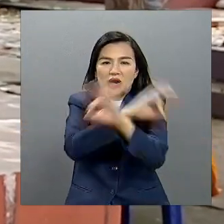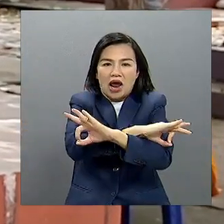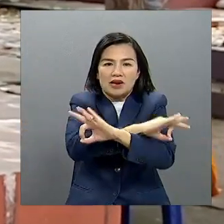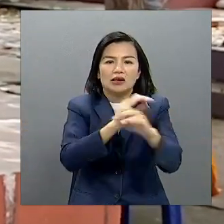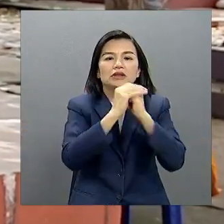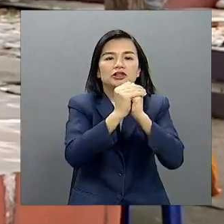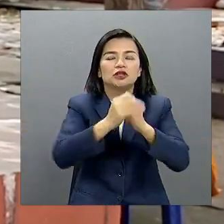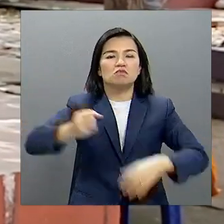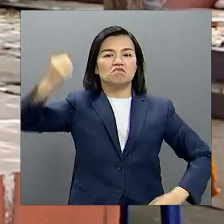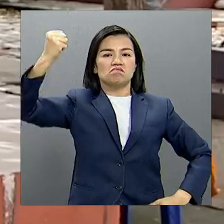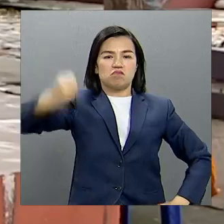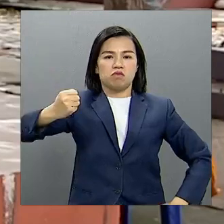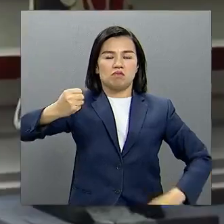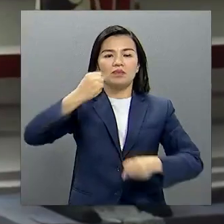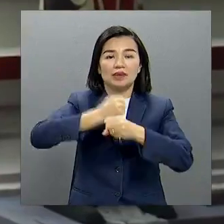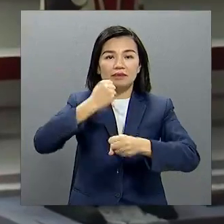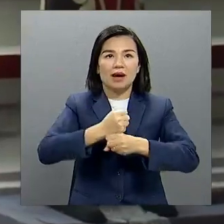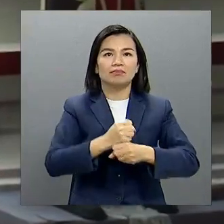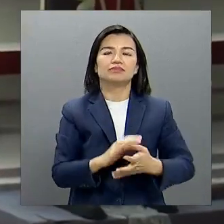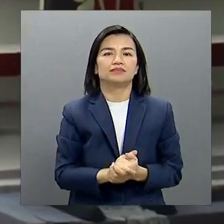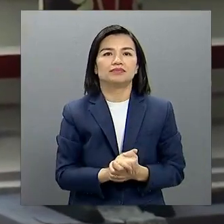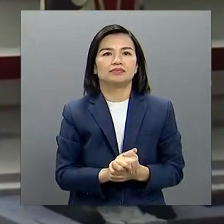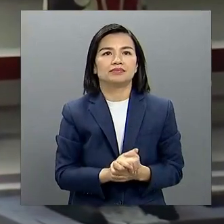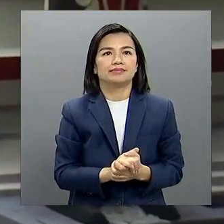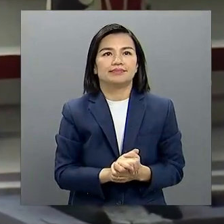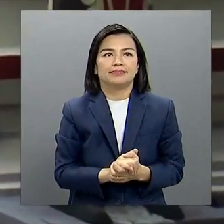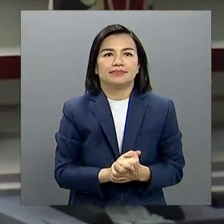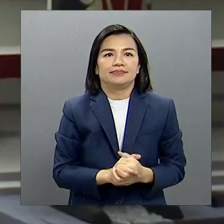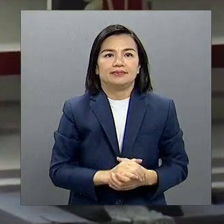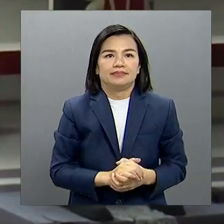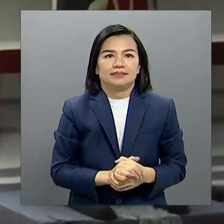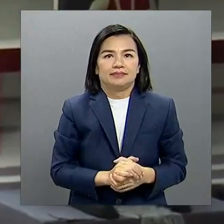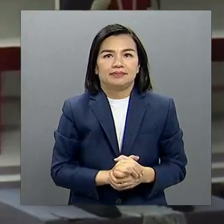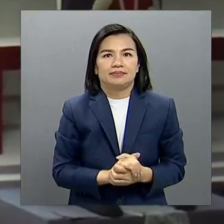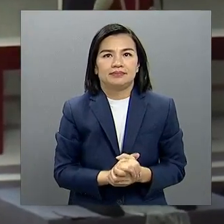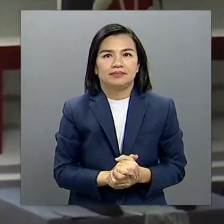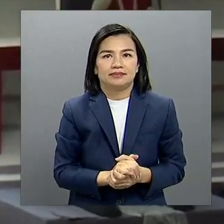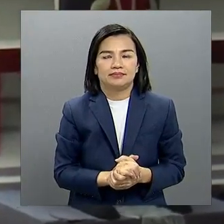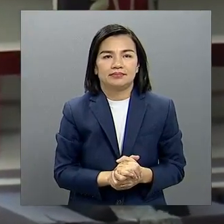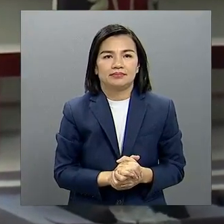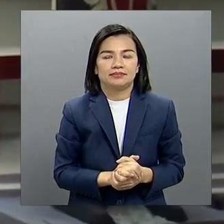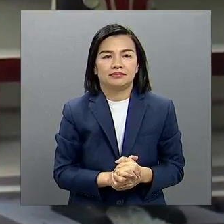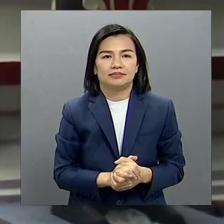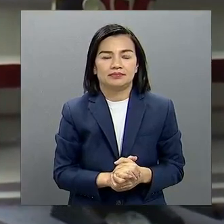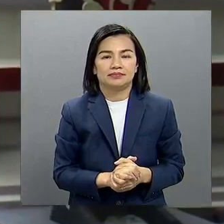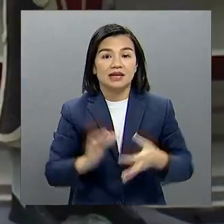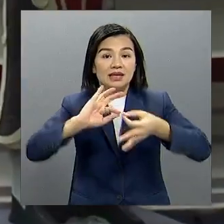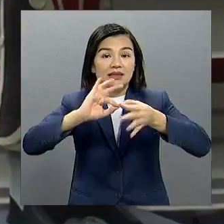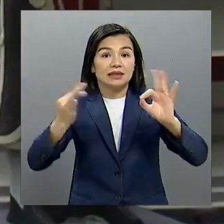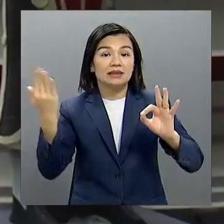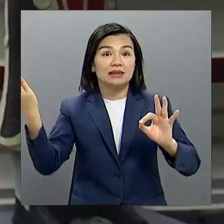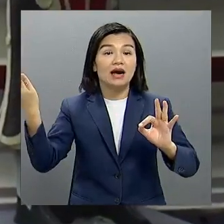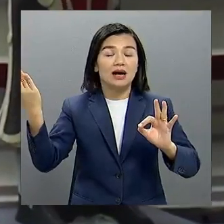โบสถ์ในวัดต่างๆในทั่วประเทศไทย มาทำความรู้จักกับเรื่องราวของทวารบานจ